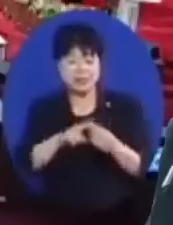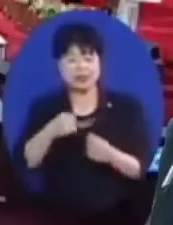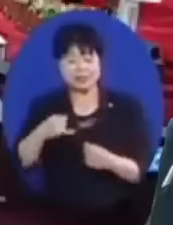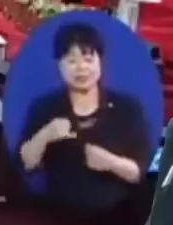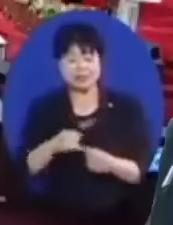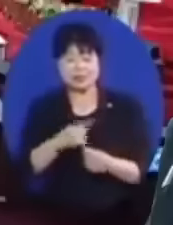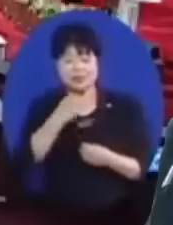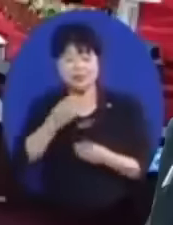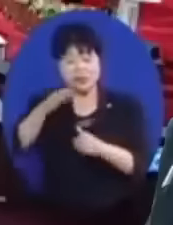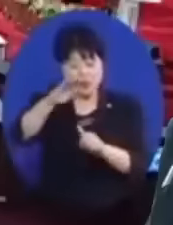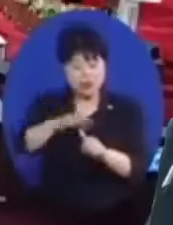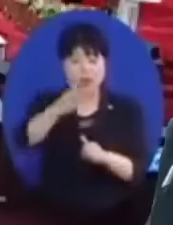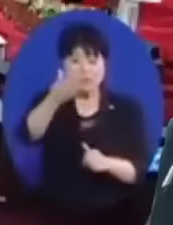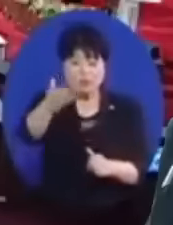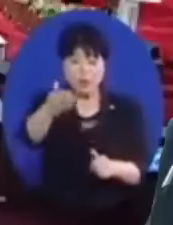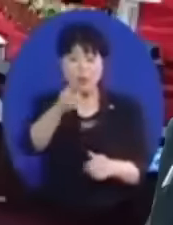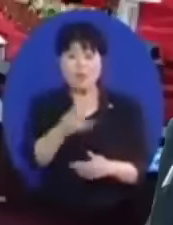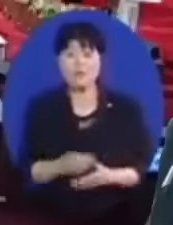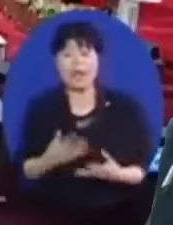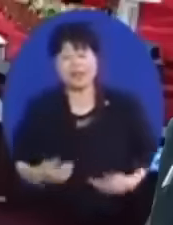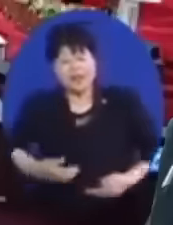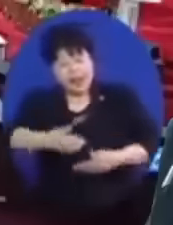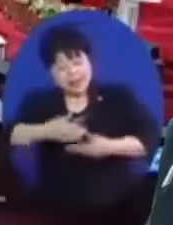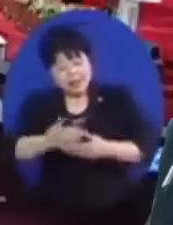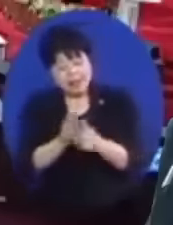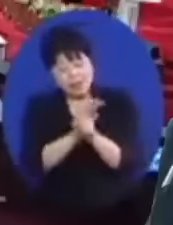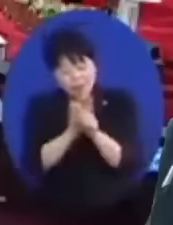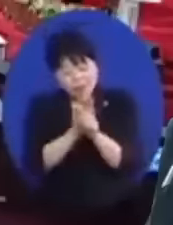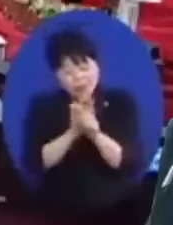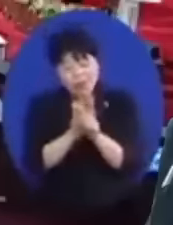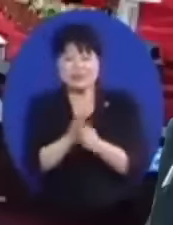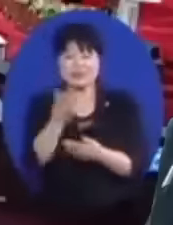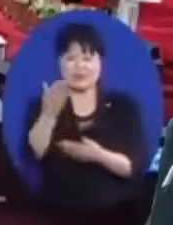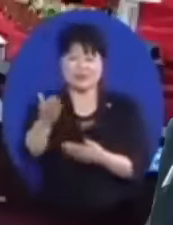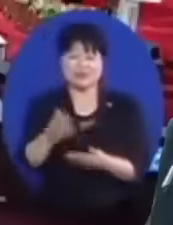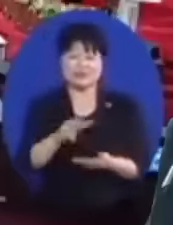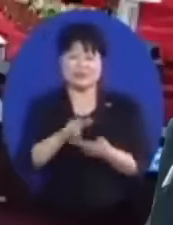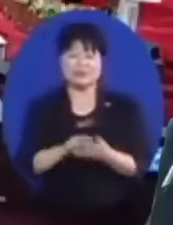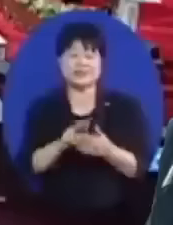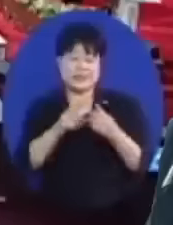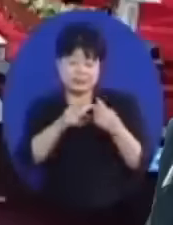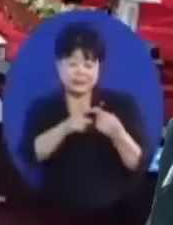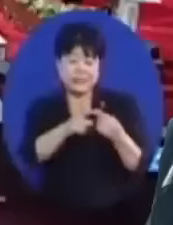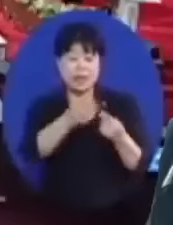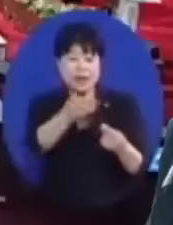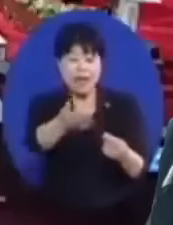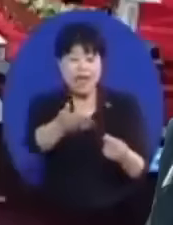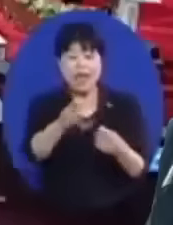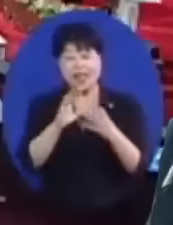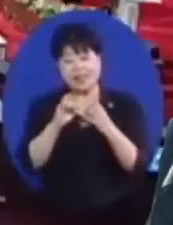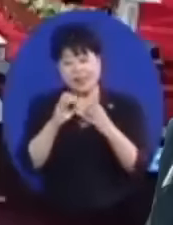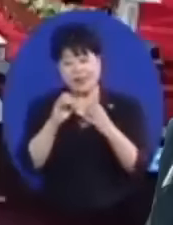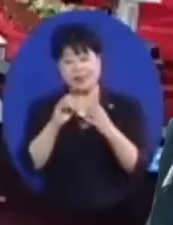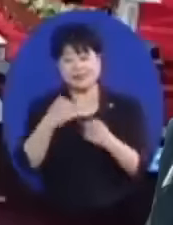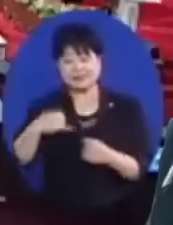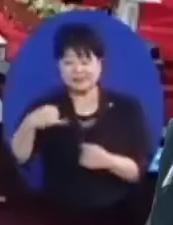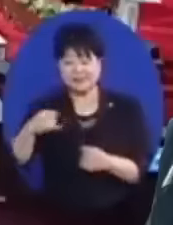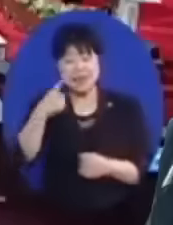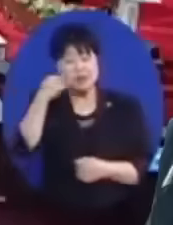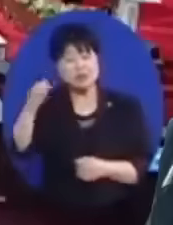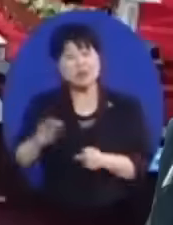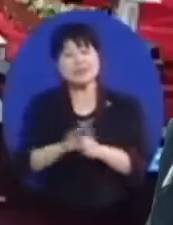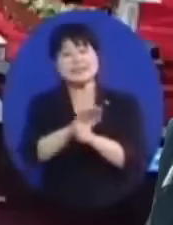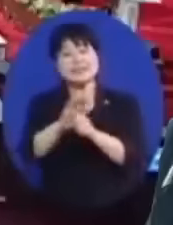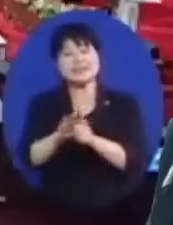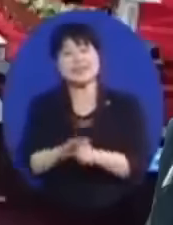위해 축복 기도를 해주고 많이 안아주어 스킨십을 자주 하며 문자 메시지를 통해서 대화할 때 자녀는 부모의